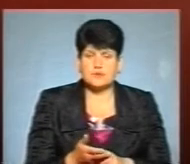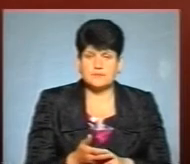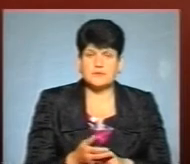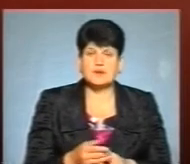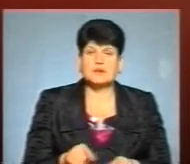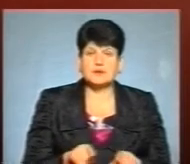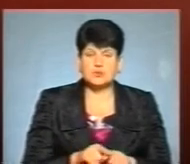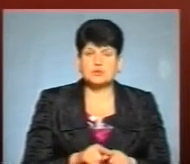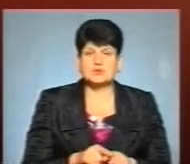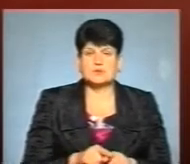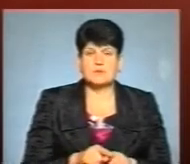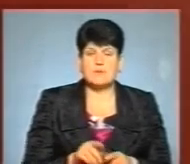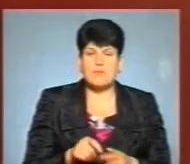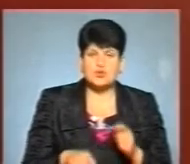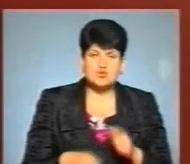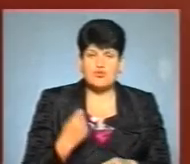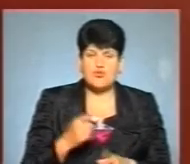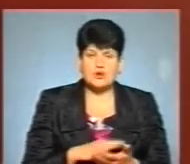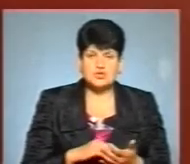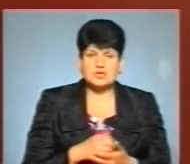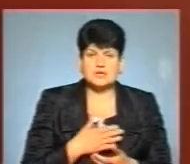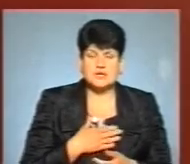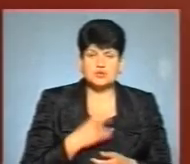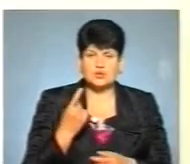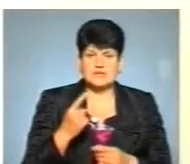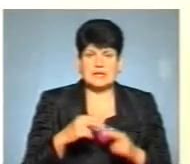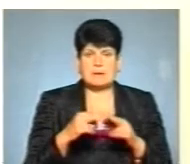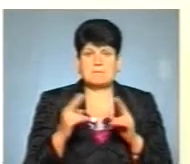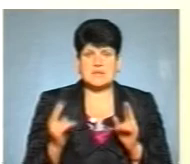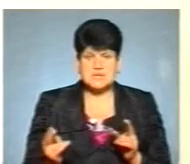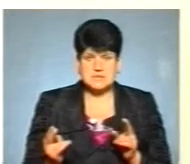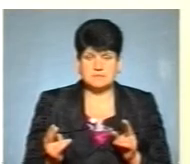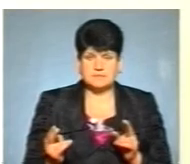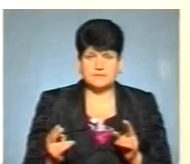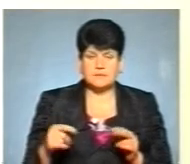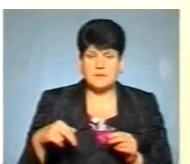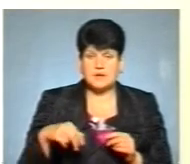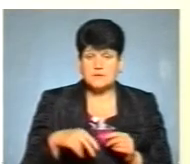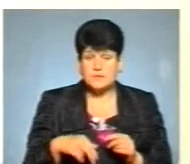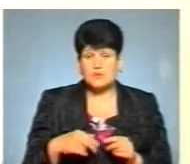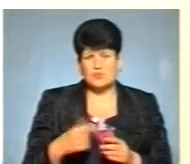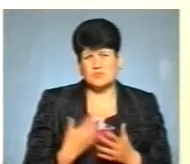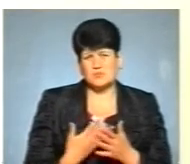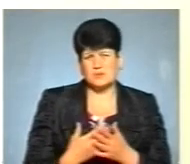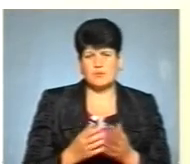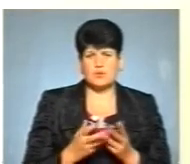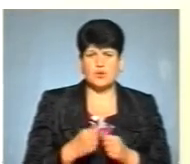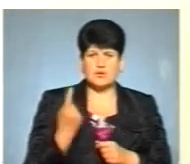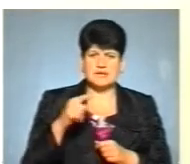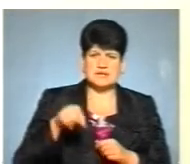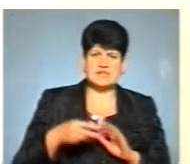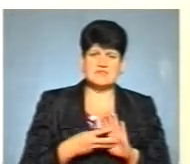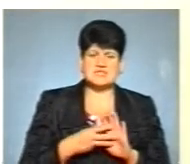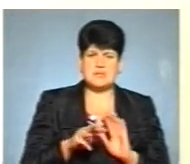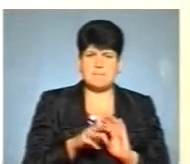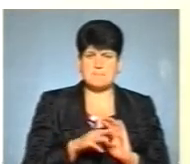треба відновитися. І пошкоджений наш один перехідний міст. Ну, порядку збитки наші ми так прикинули, 1,8 мільйонів. Це